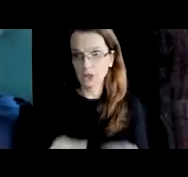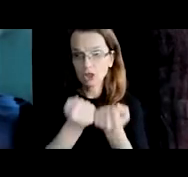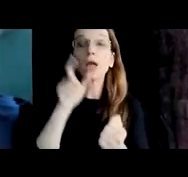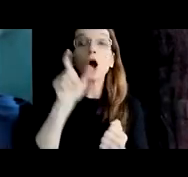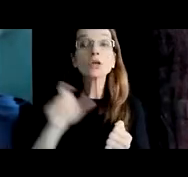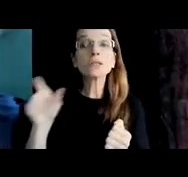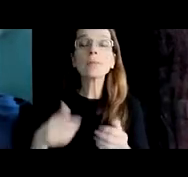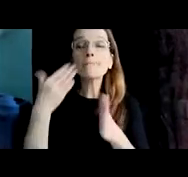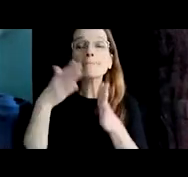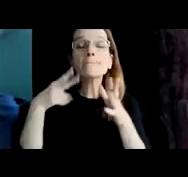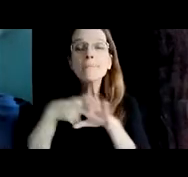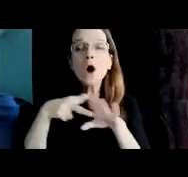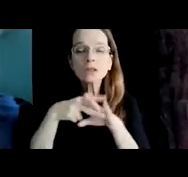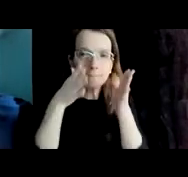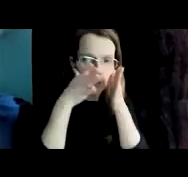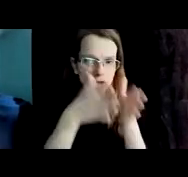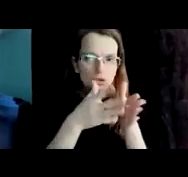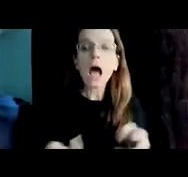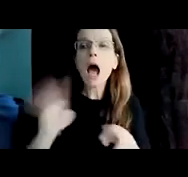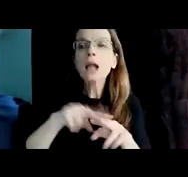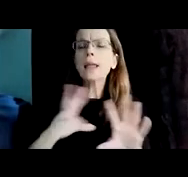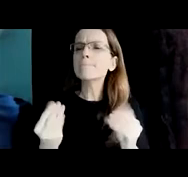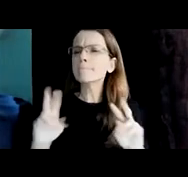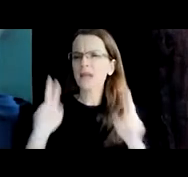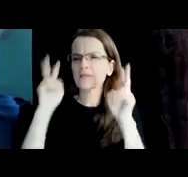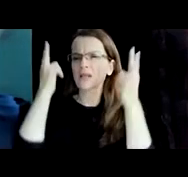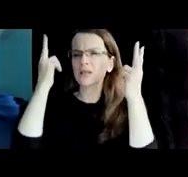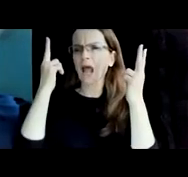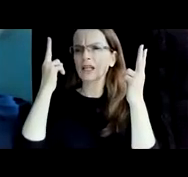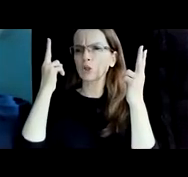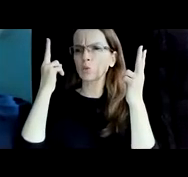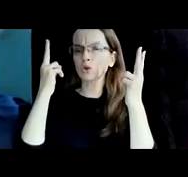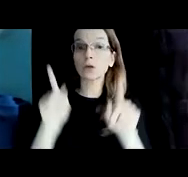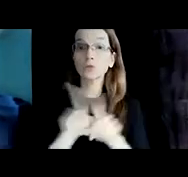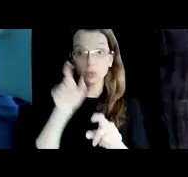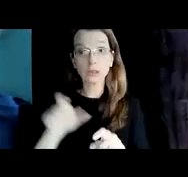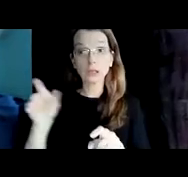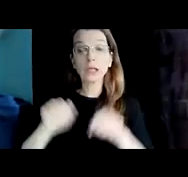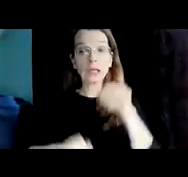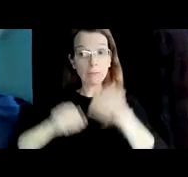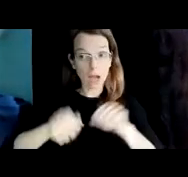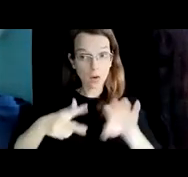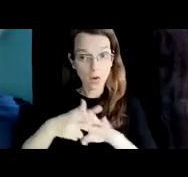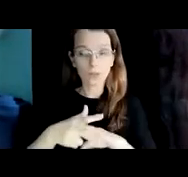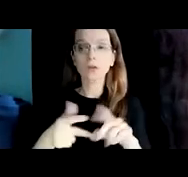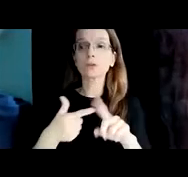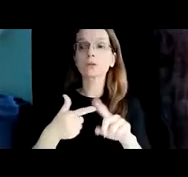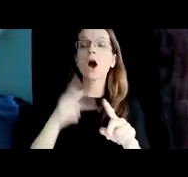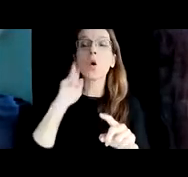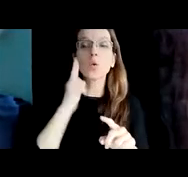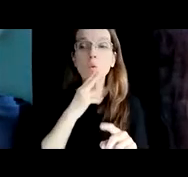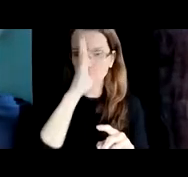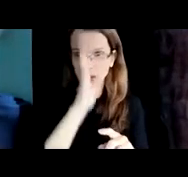motnjami pozornosti in ali hiperaktivnostjo. Poleg tega obravnavajo tudi osebe z gibalno oviranostjo, osebe z gluhoto